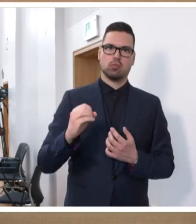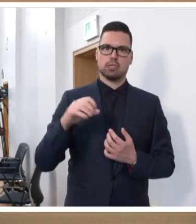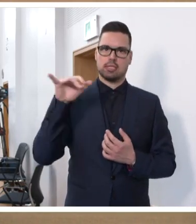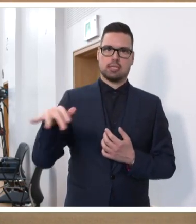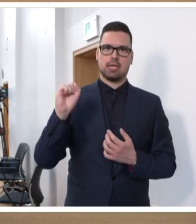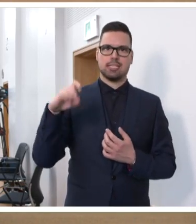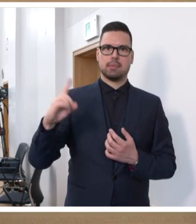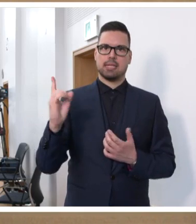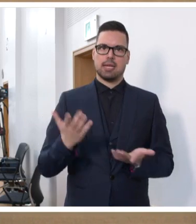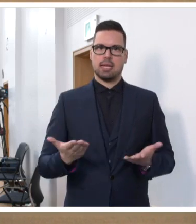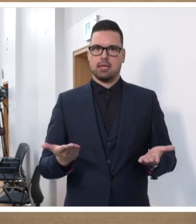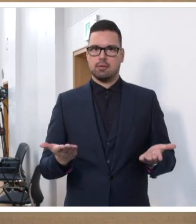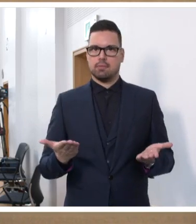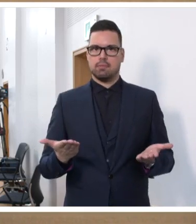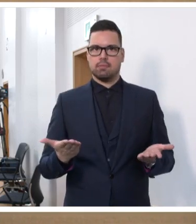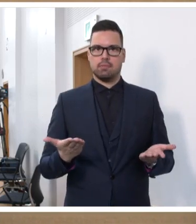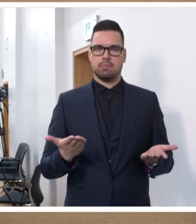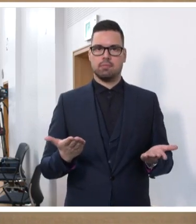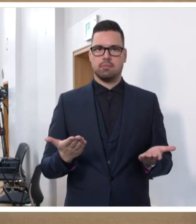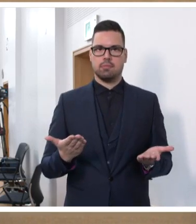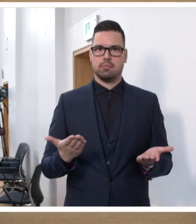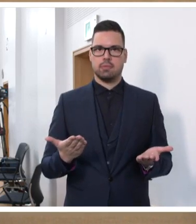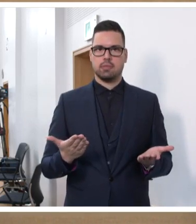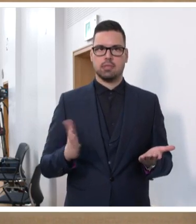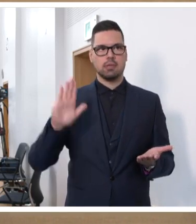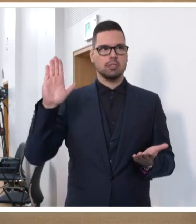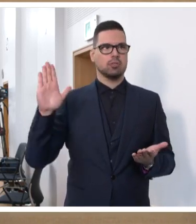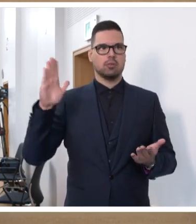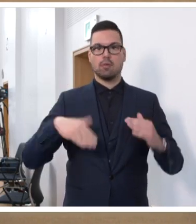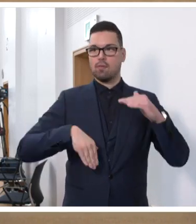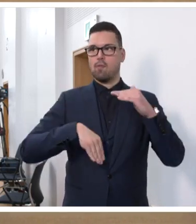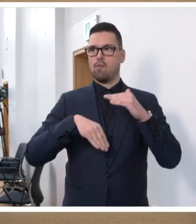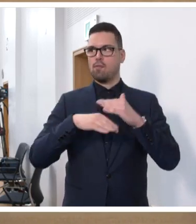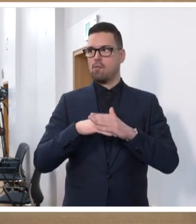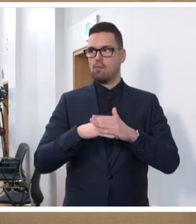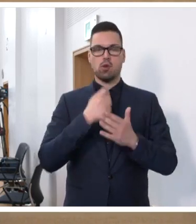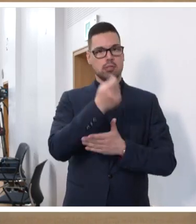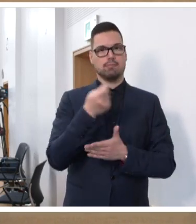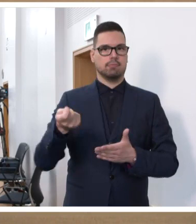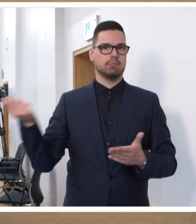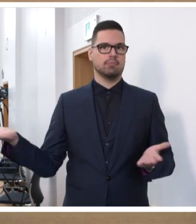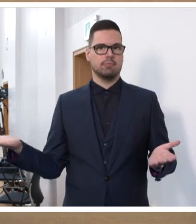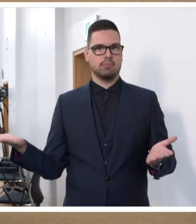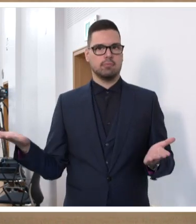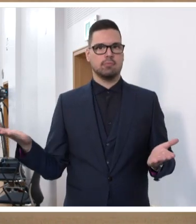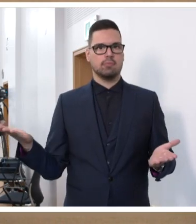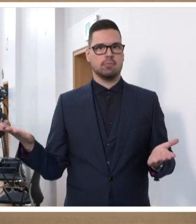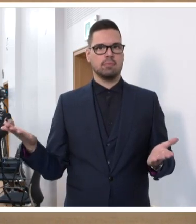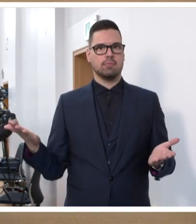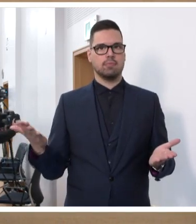SPD. Noch katastrophaler werden die Stimmen auf die Absolutheit der Wahlberechtigten beziehen. Dann haben gerade